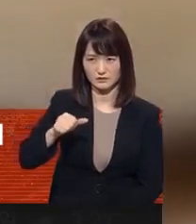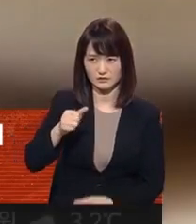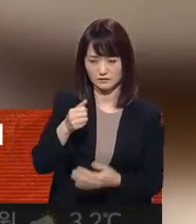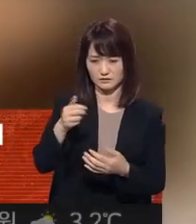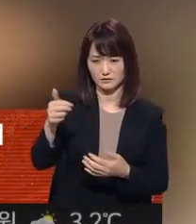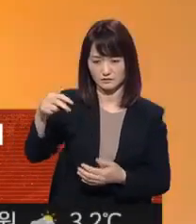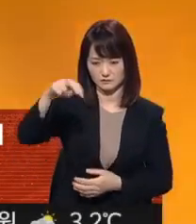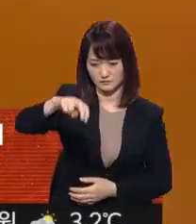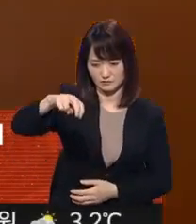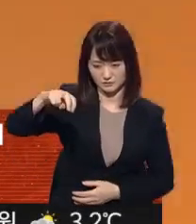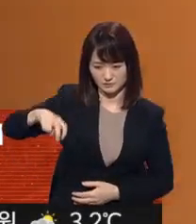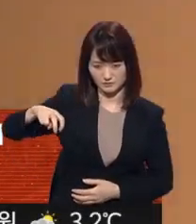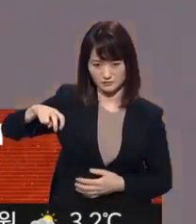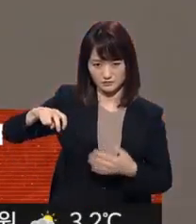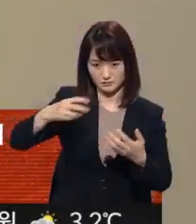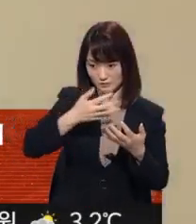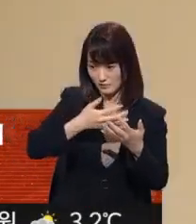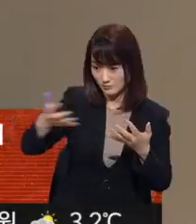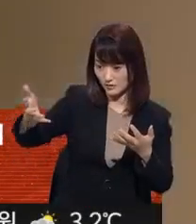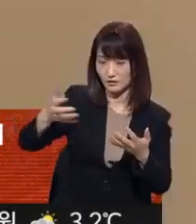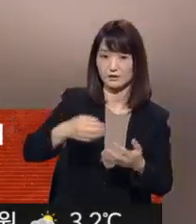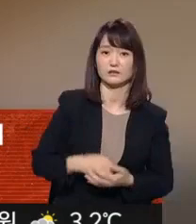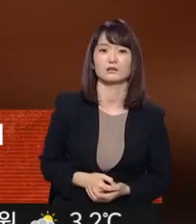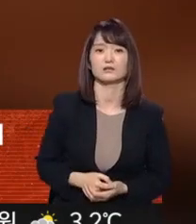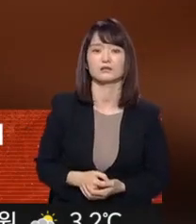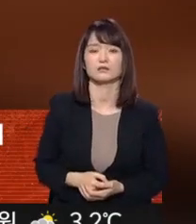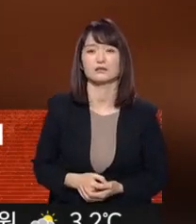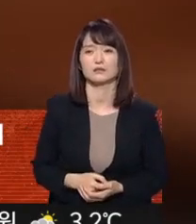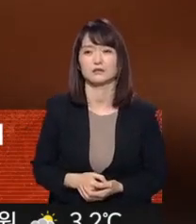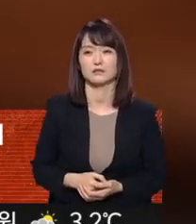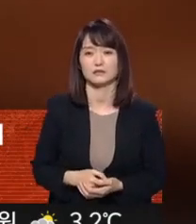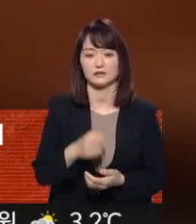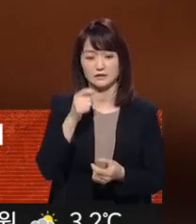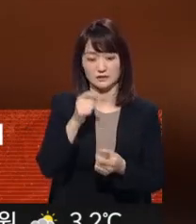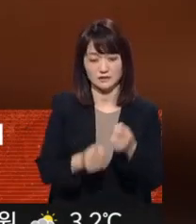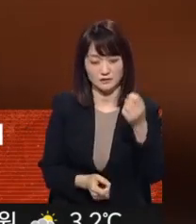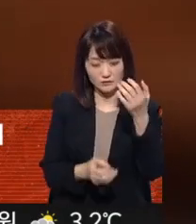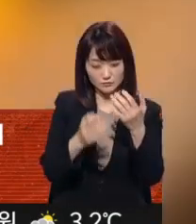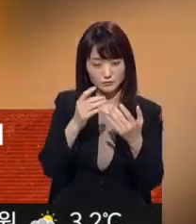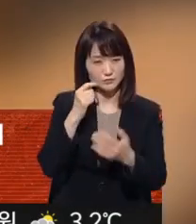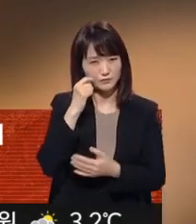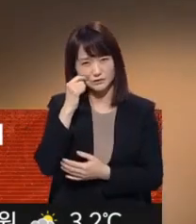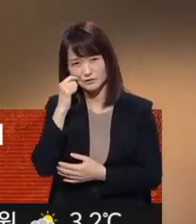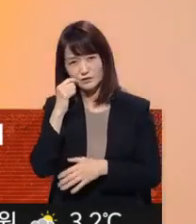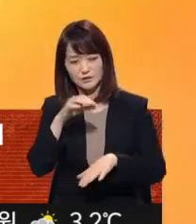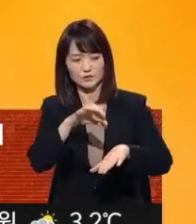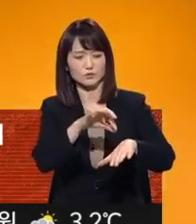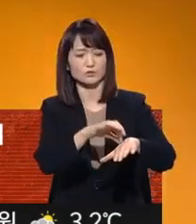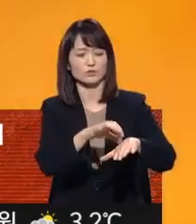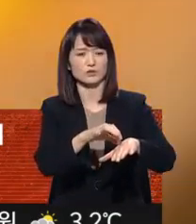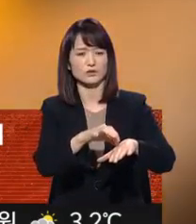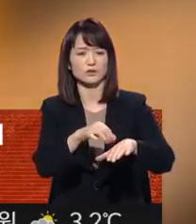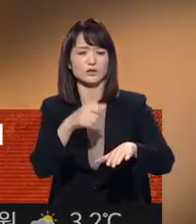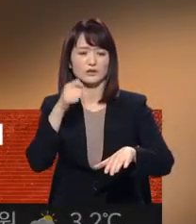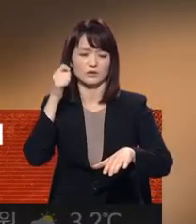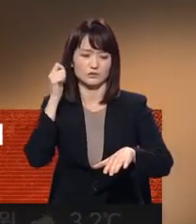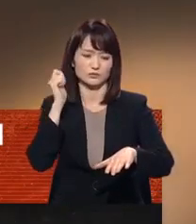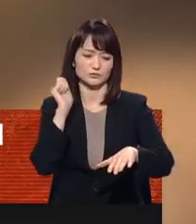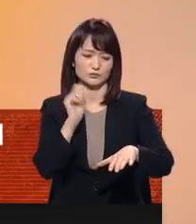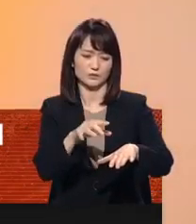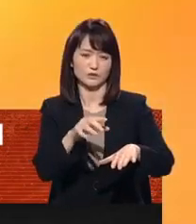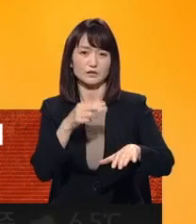뿜어졌는데요. 이 매장은 스테이크에 불을 붙이는 퍼포먼스가 인기라고 합니다. 이 요리사가 고기에 뿌린 건 술이었던 건데요. 이